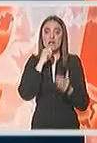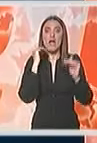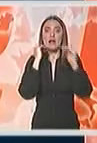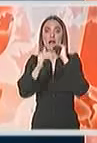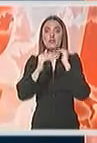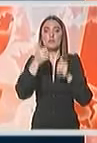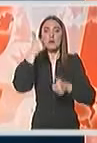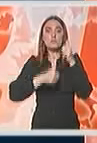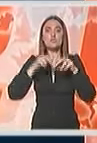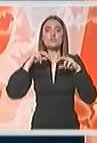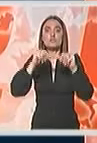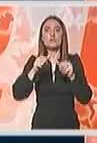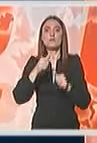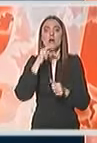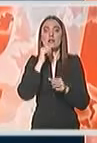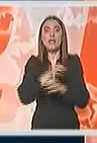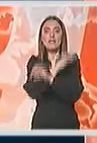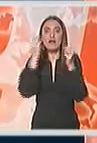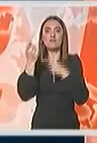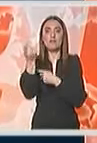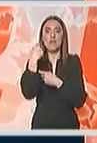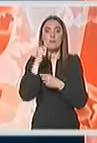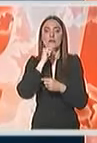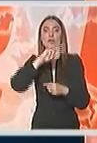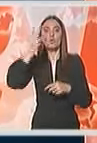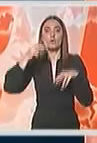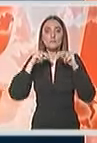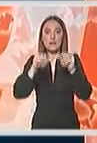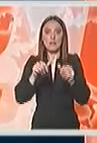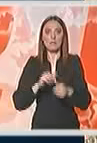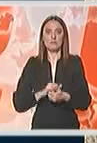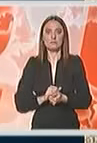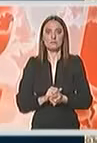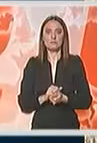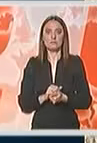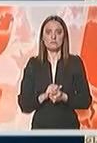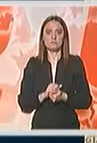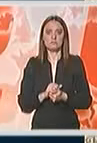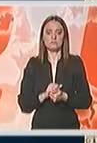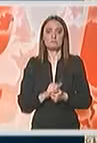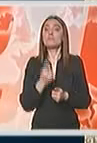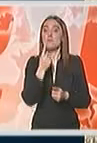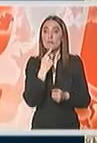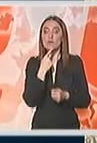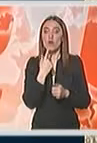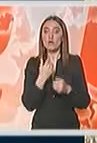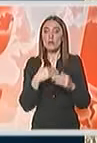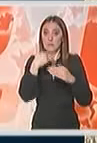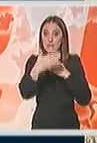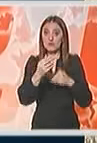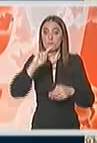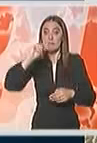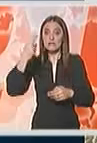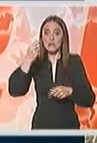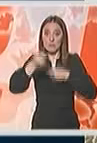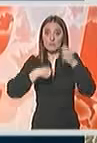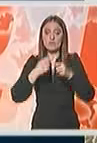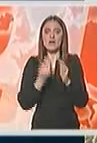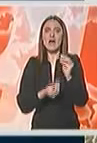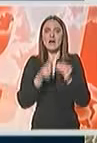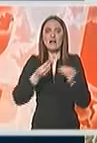ravnopravno učešće zemalja u procesima javnih nabavki u drugim zemljama. Povoljniji pristup inostranim tržištima,